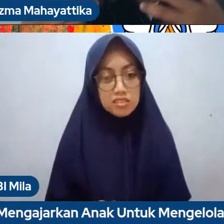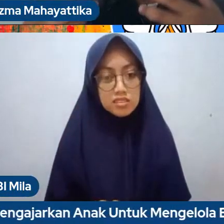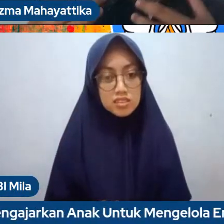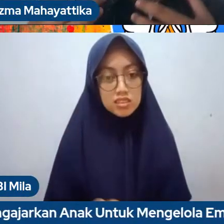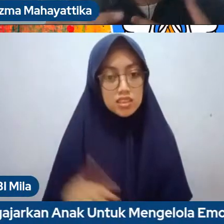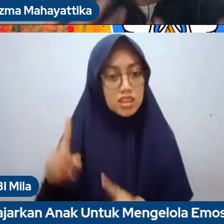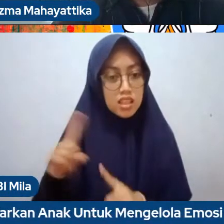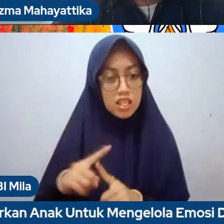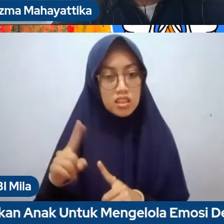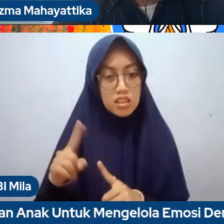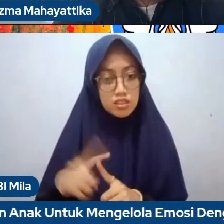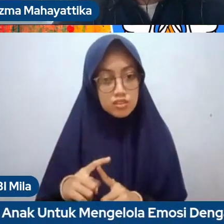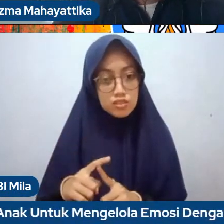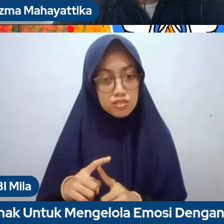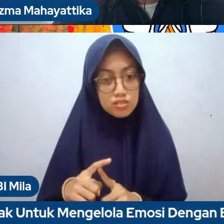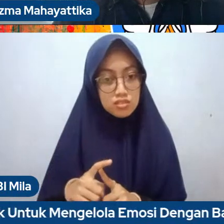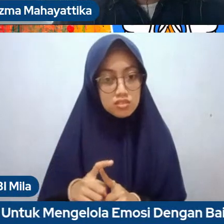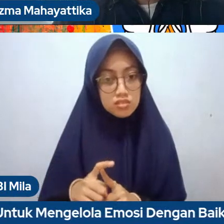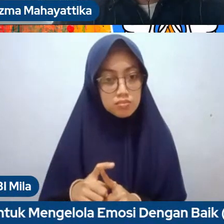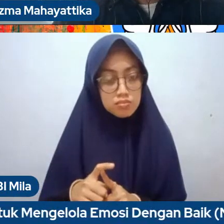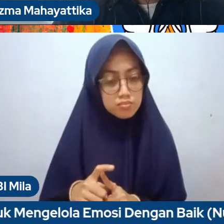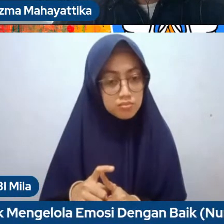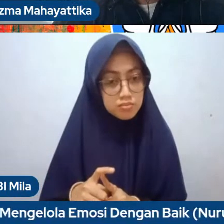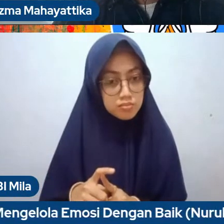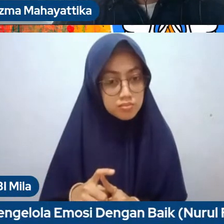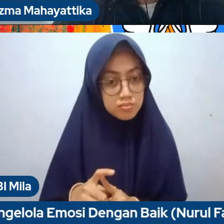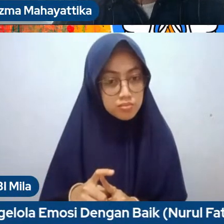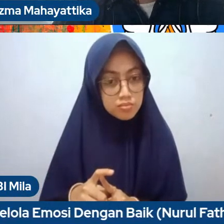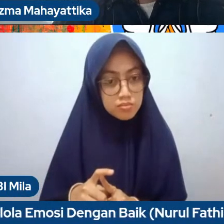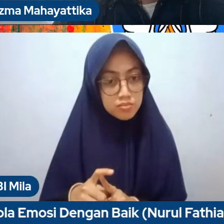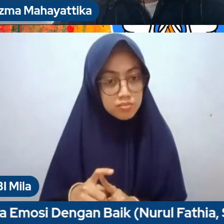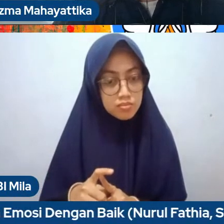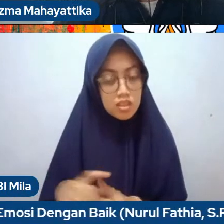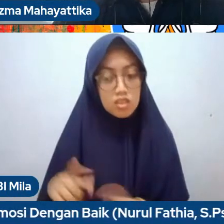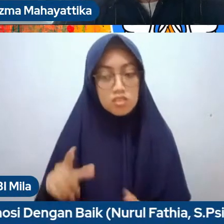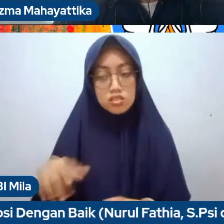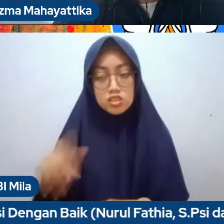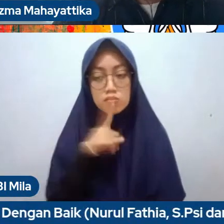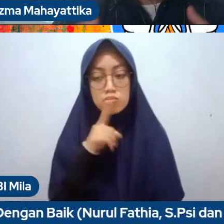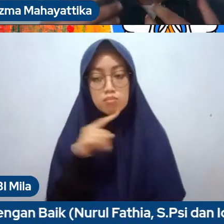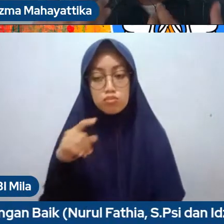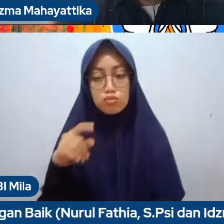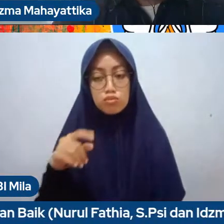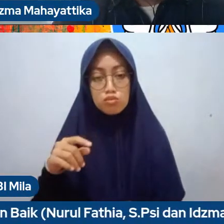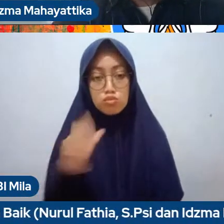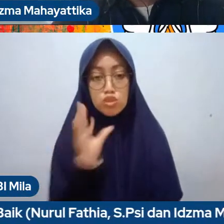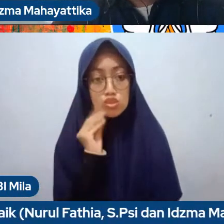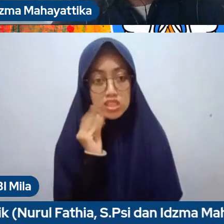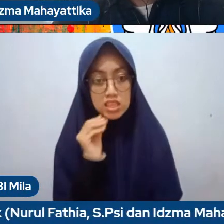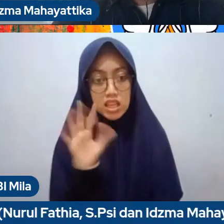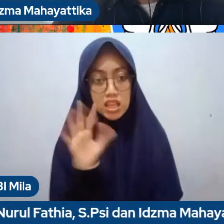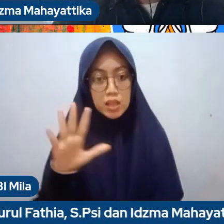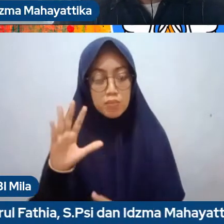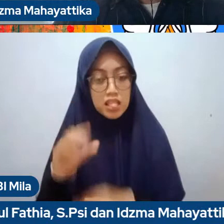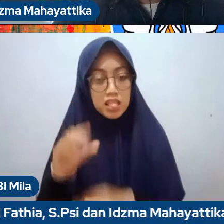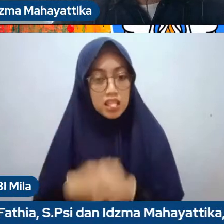anak di atas 5 tahun itu adalah sebenarnya cara dia untuk mengendalikan apa ya, menguasai keadaan gitu. Jadi supaya